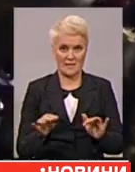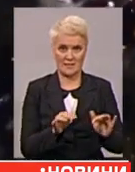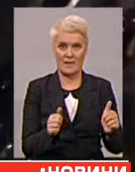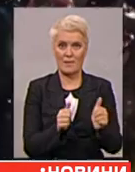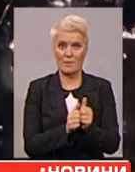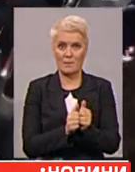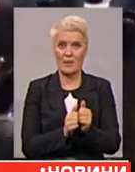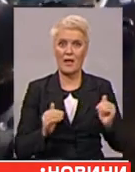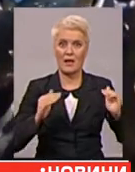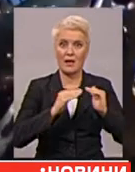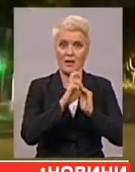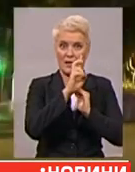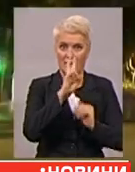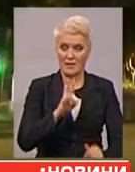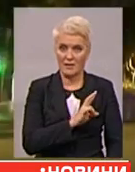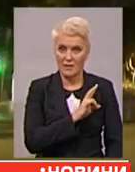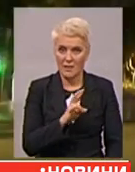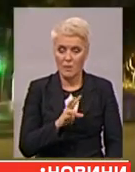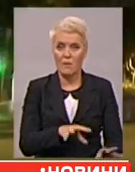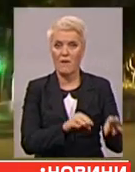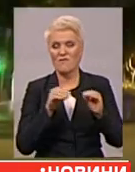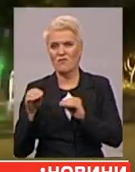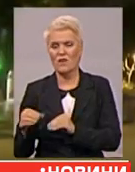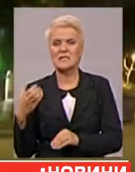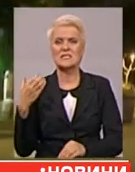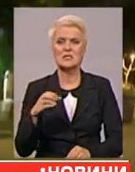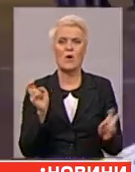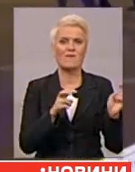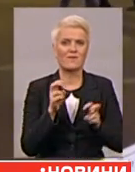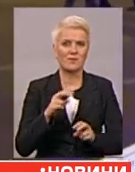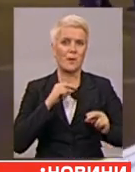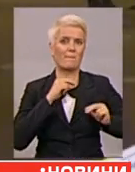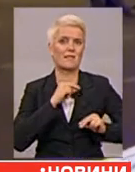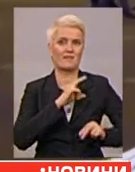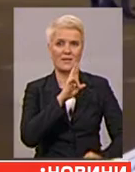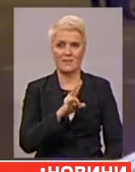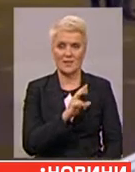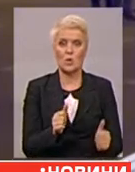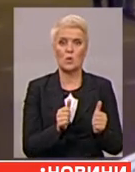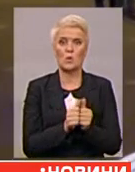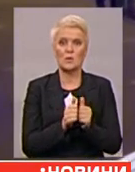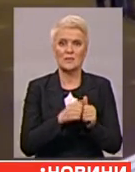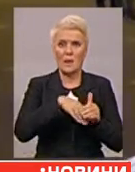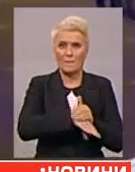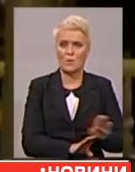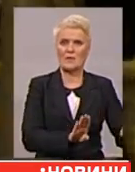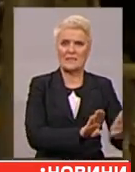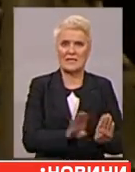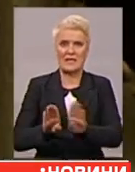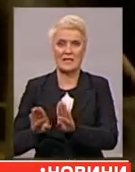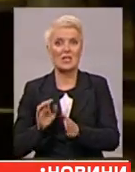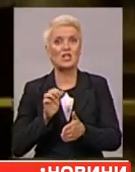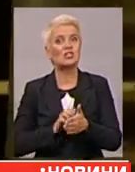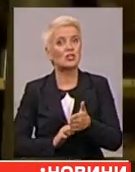Зі святині евакуювали понад 100 відвідувачів та працівників церкви. Закрили і сусідню станцію метро. Усе через